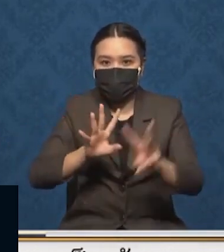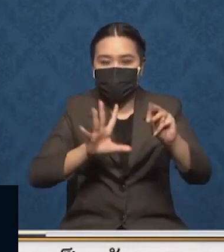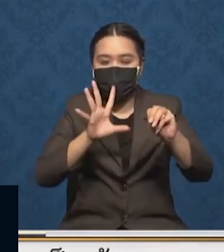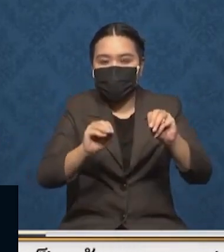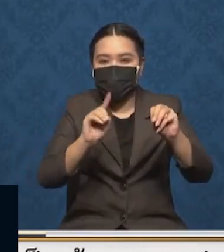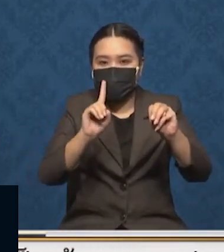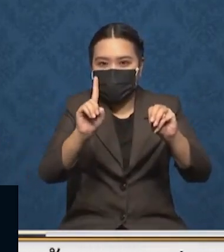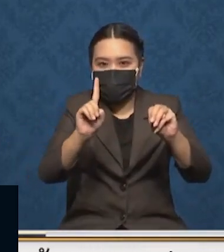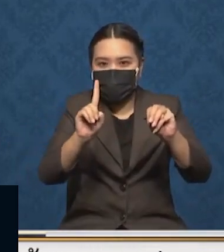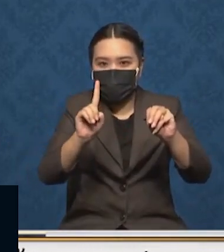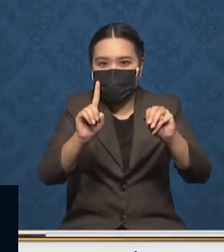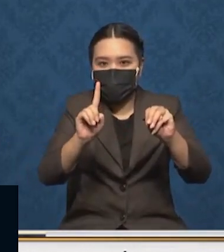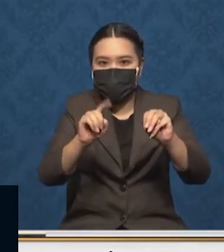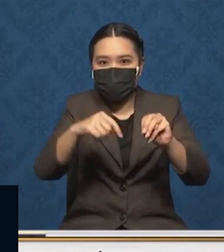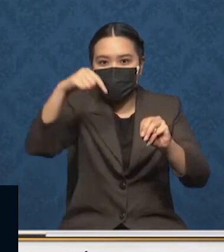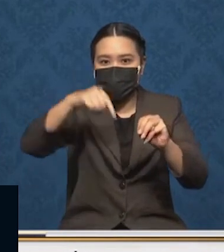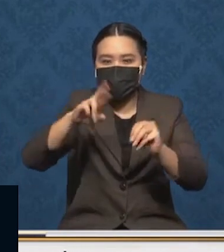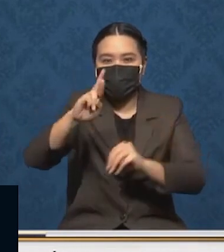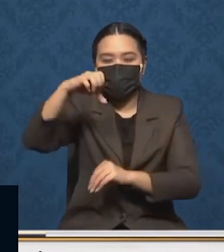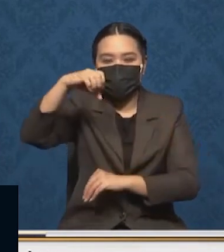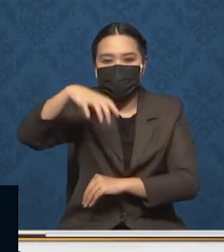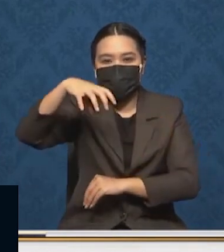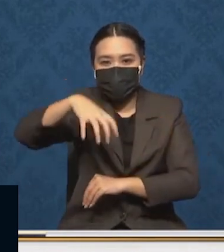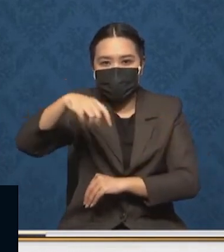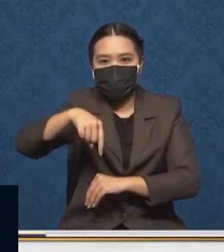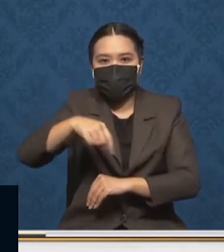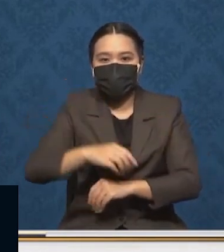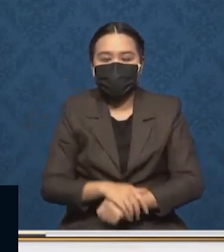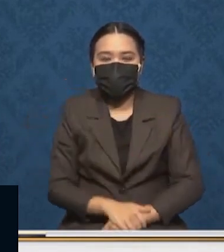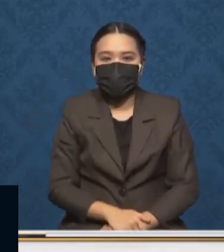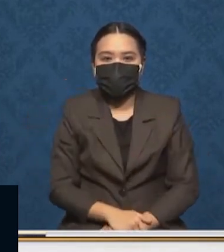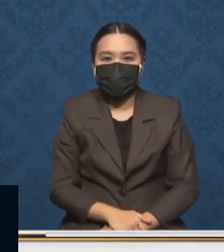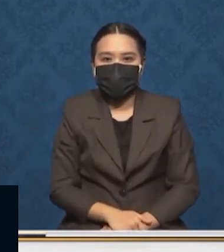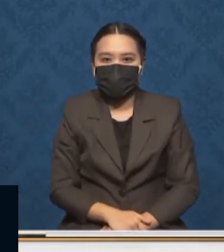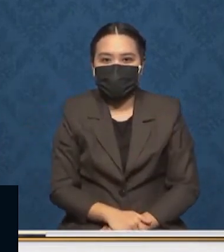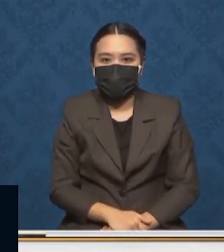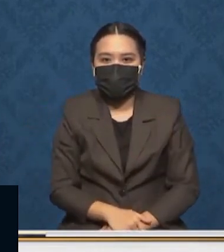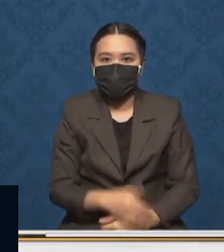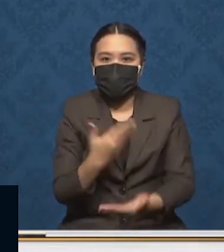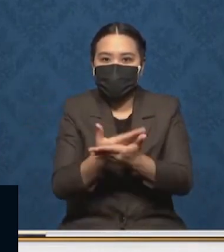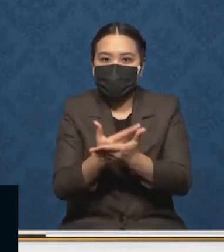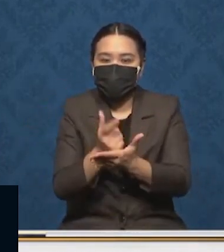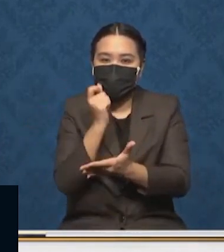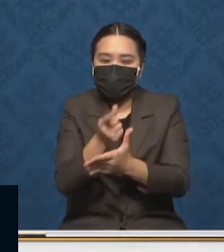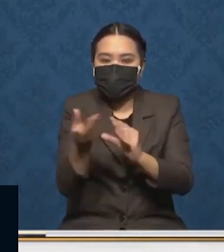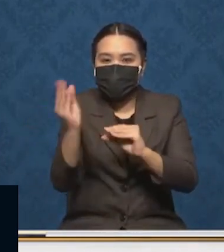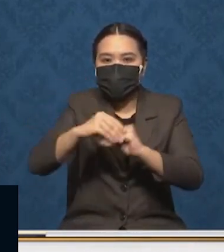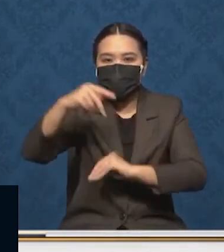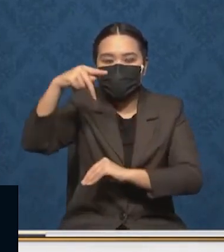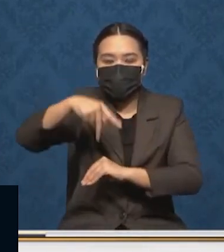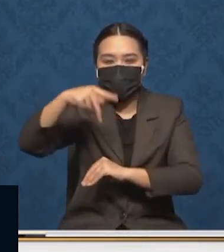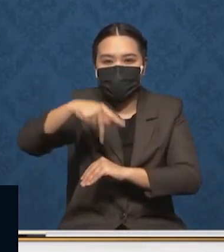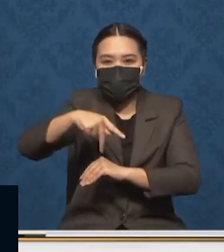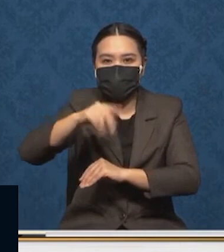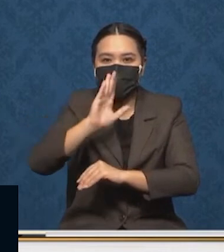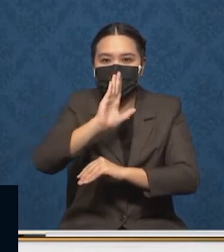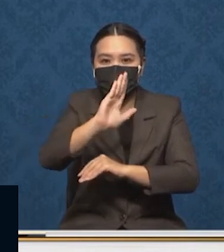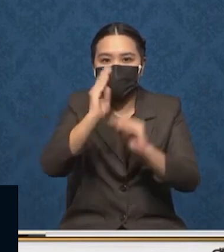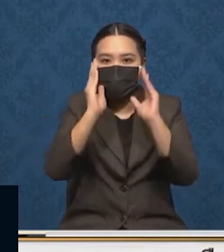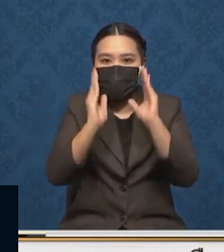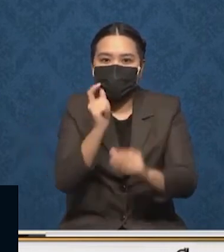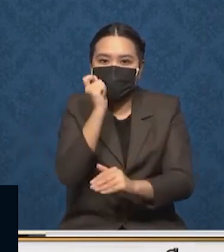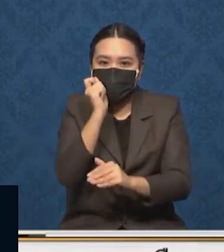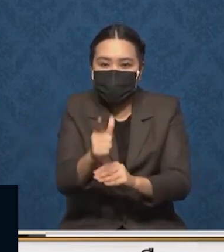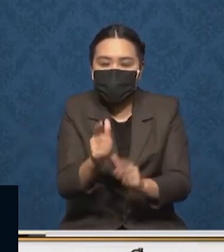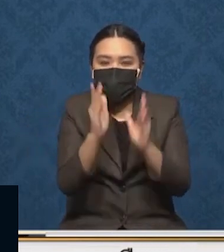8วงเล็บ8ที่สภาแห่งนี้แก้ไขไปออกเงินเพิ่มพิเศษให้กับลูกจ้างพนักง